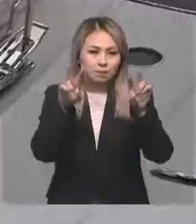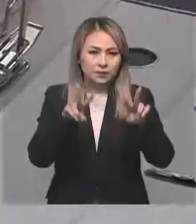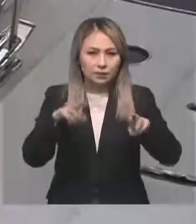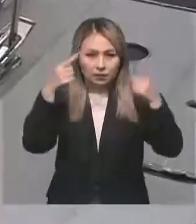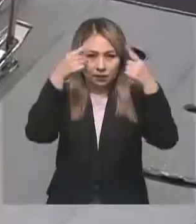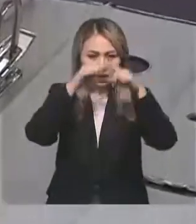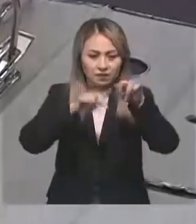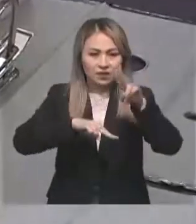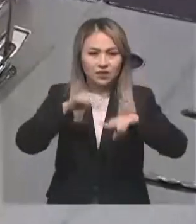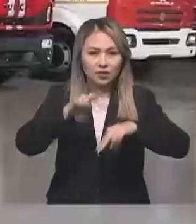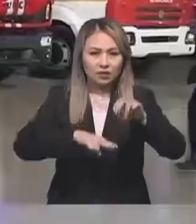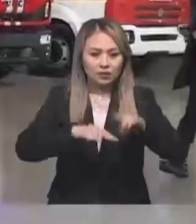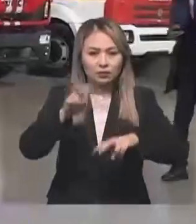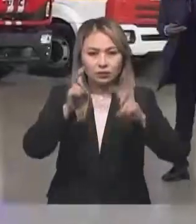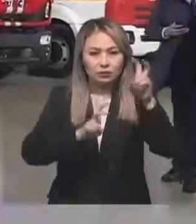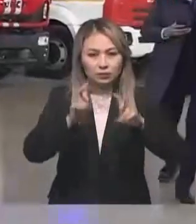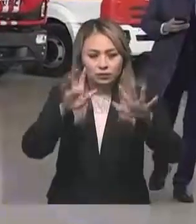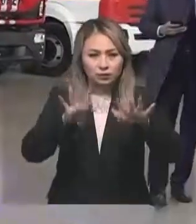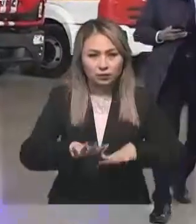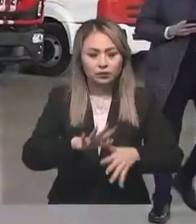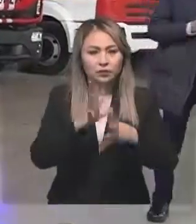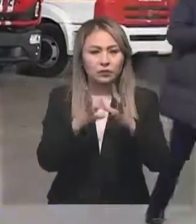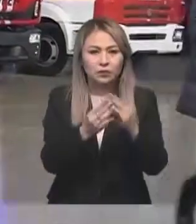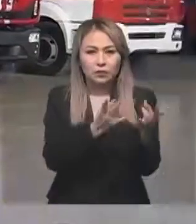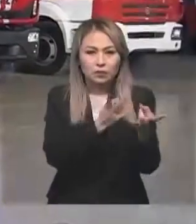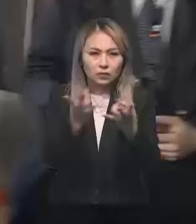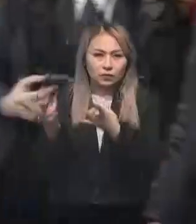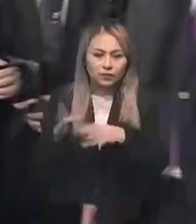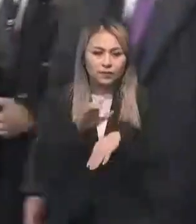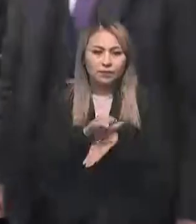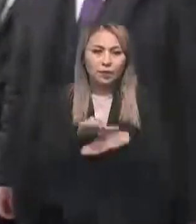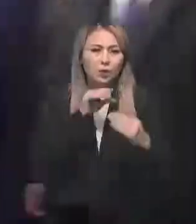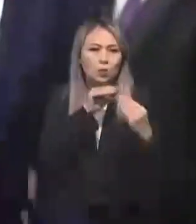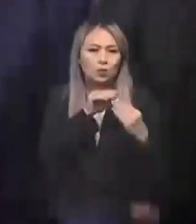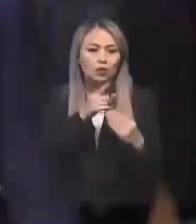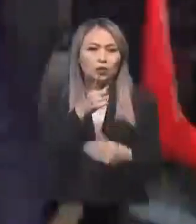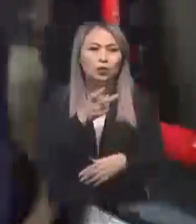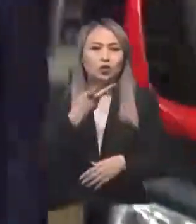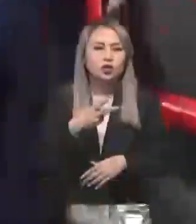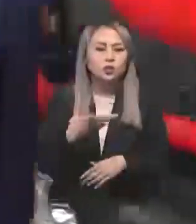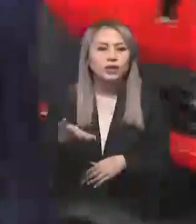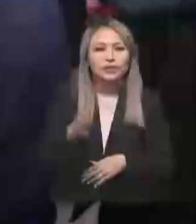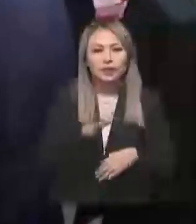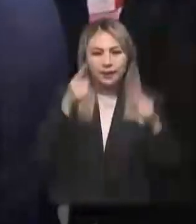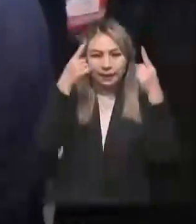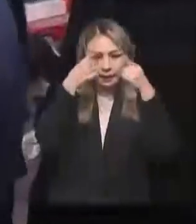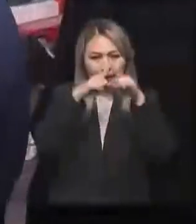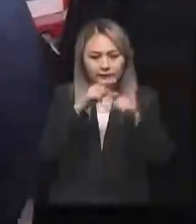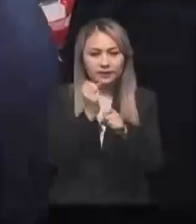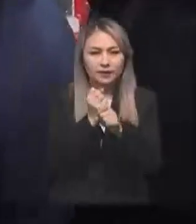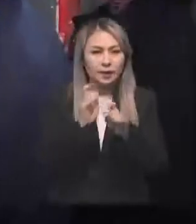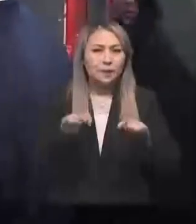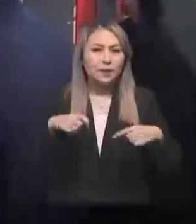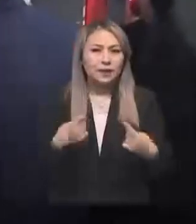техникалар зауытында өрт сөндіру және коммуналдық салаға қажет көлік түрлері шығарылады. Былтыр мұнда 120 дана техника құрастырылып, қолданысқа